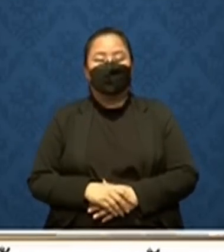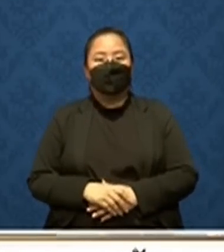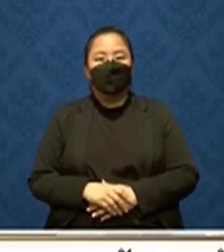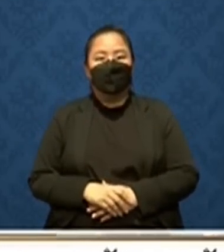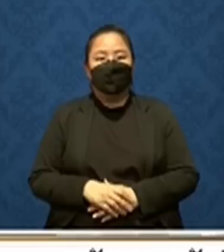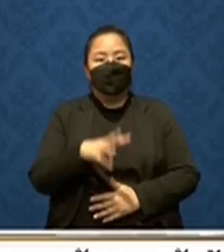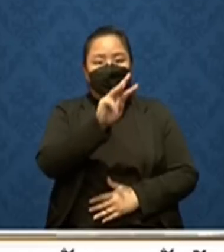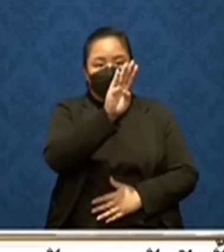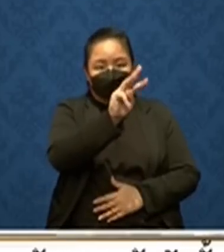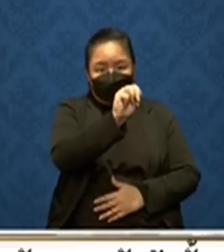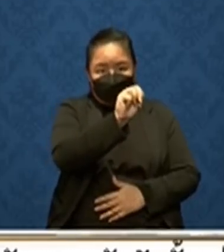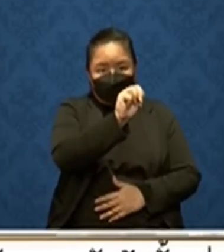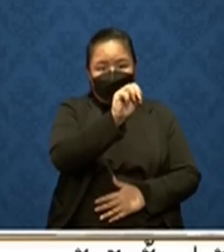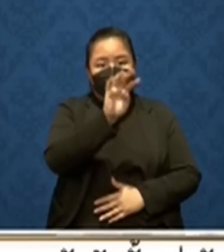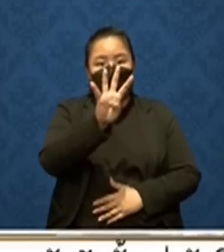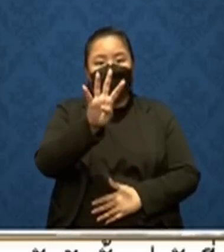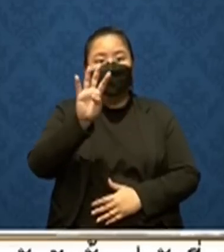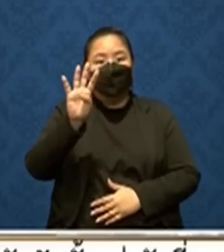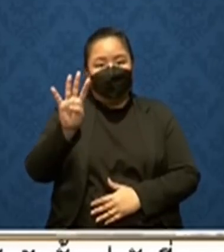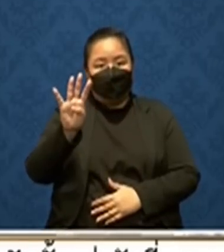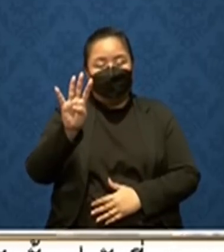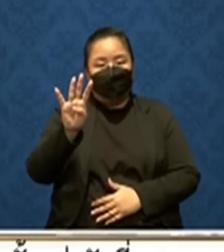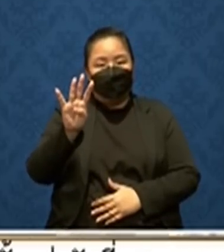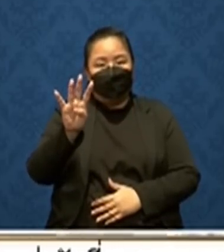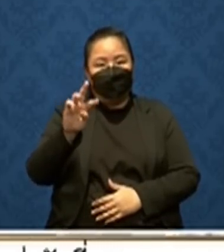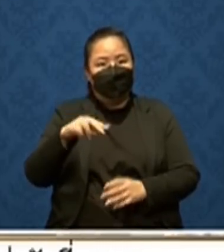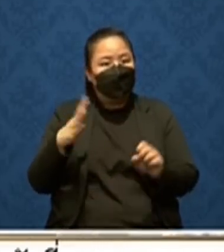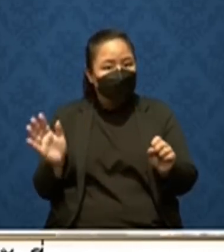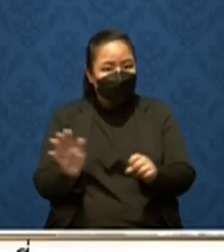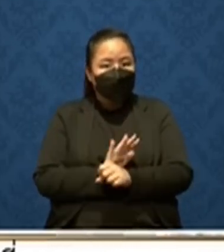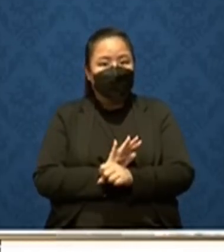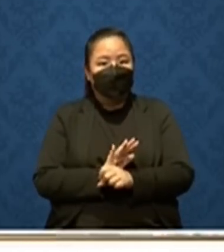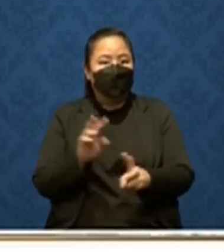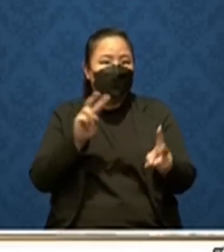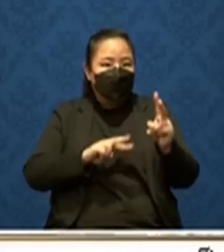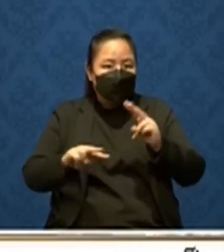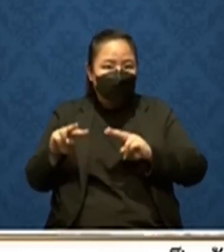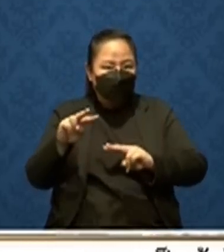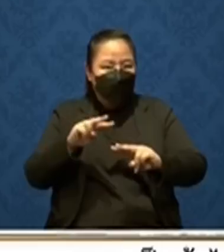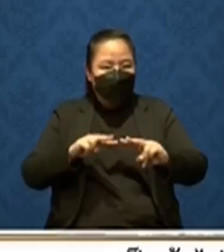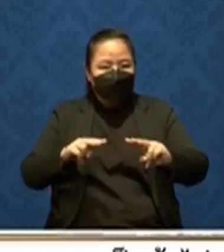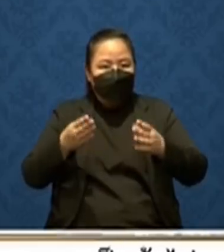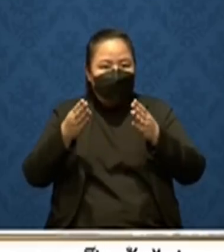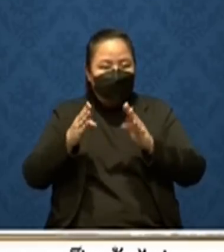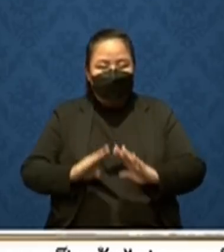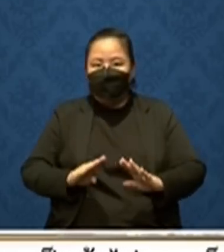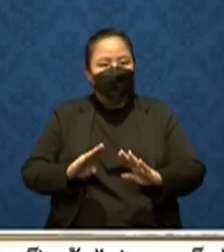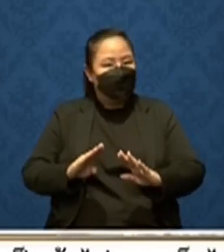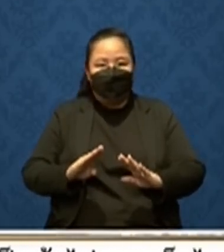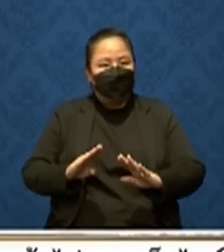มาตรา 44คือความสมบูรณ์พร้อมของการบริหารประเทศแบบเผด็จการ